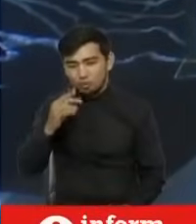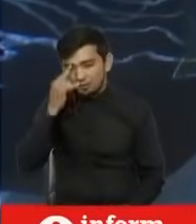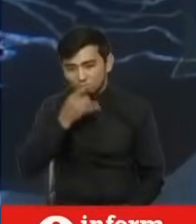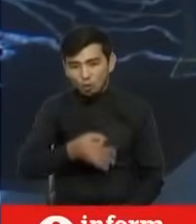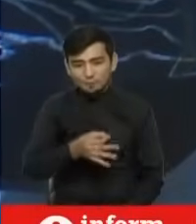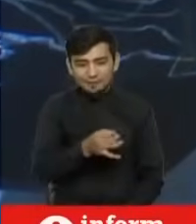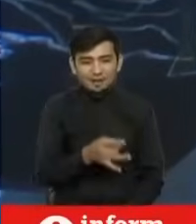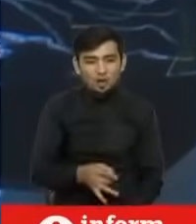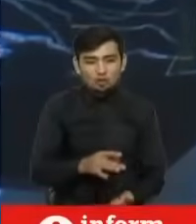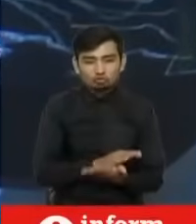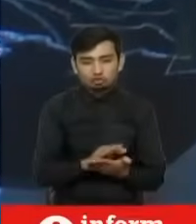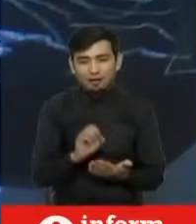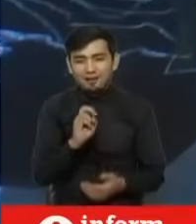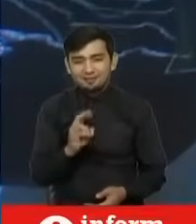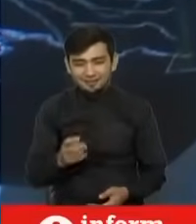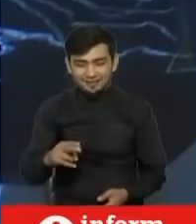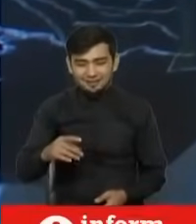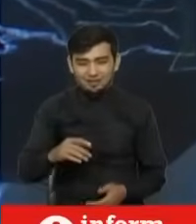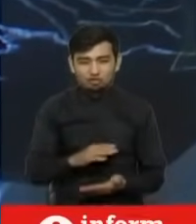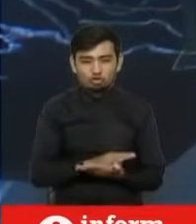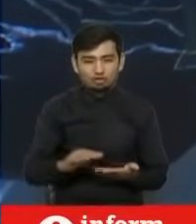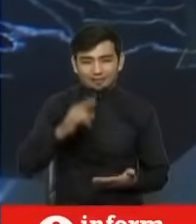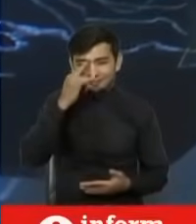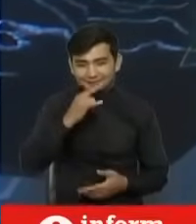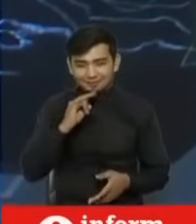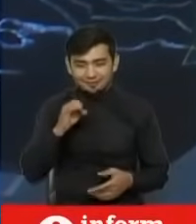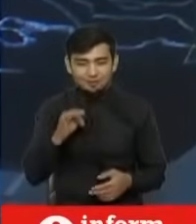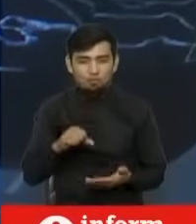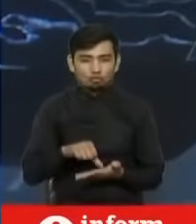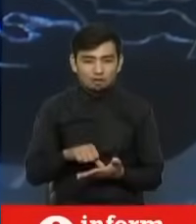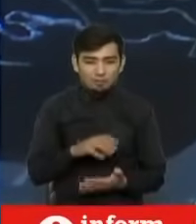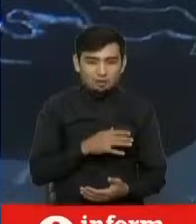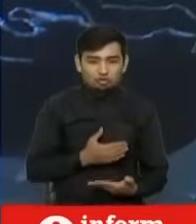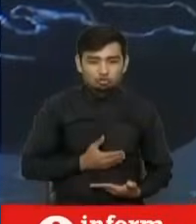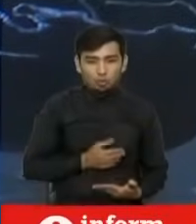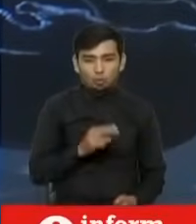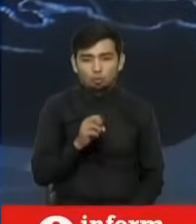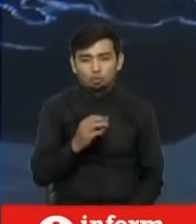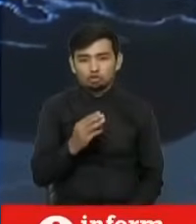продолжается экологическая акция таза Казахстан активное участие в ней приняли жители